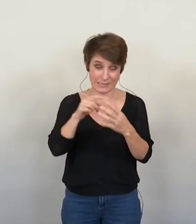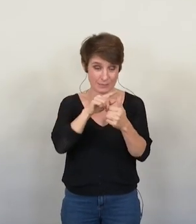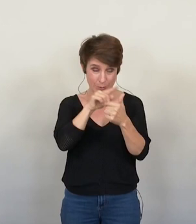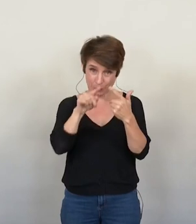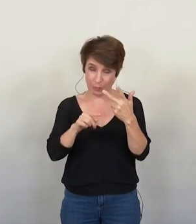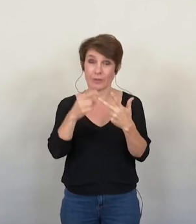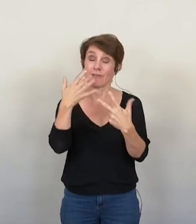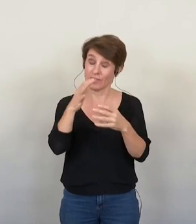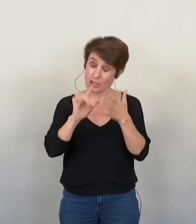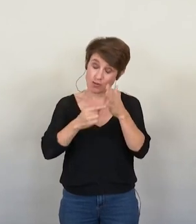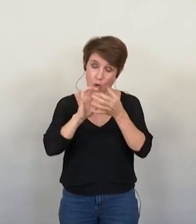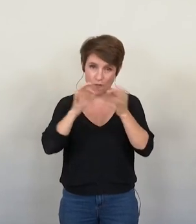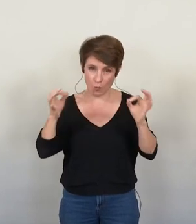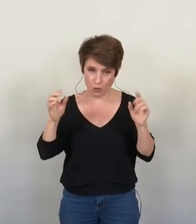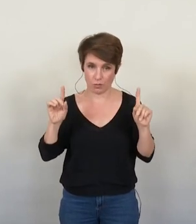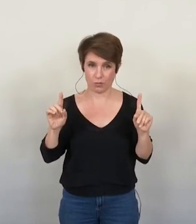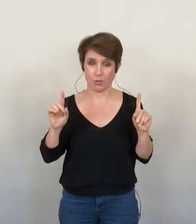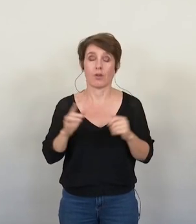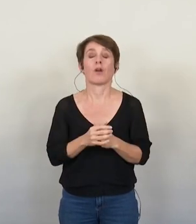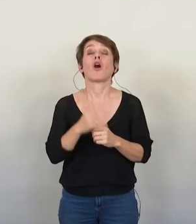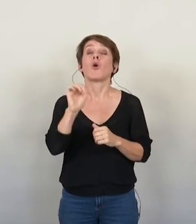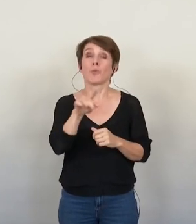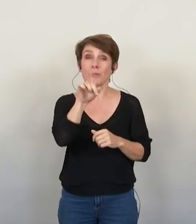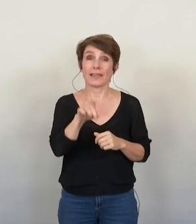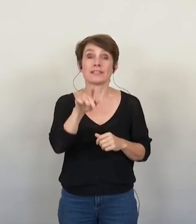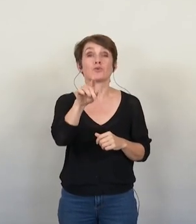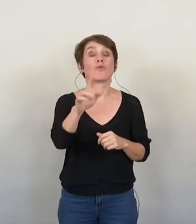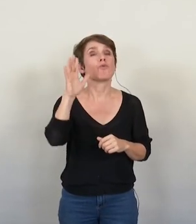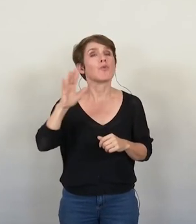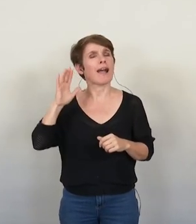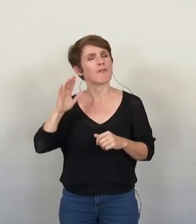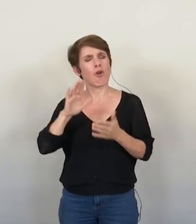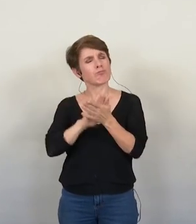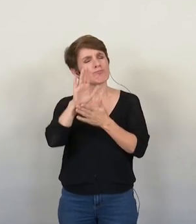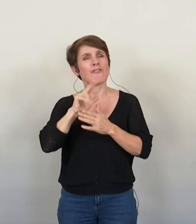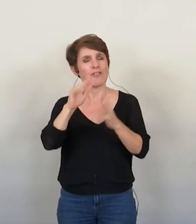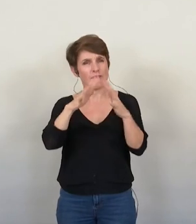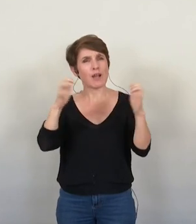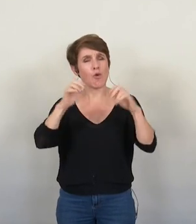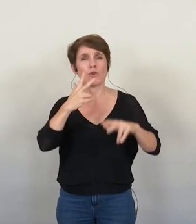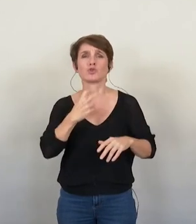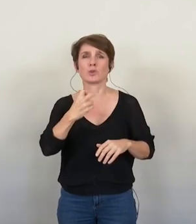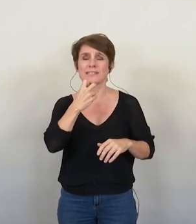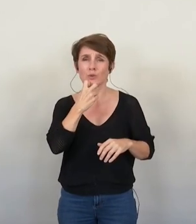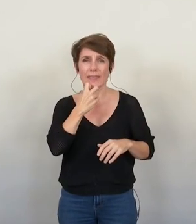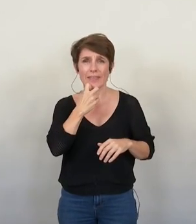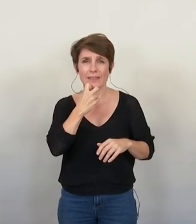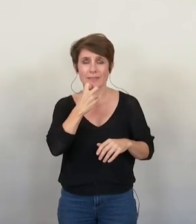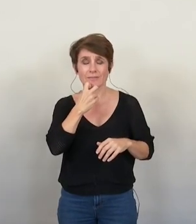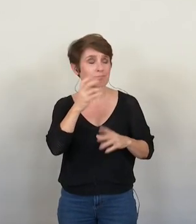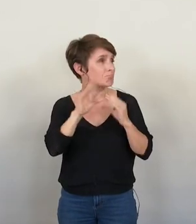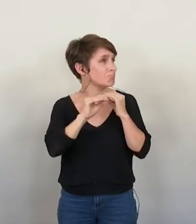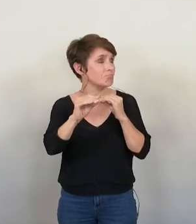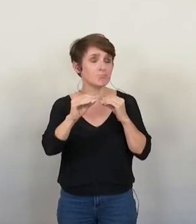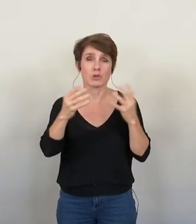reformule la première question vous vous étiez engagé à faire une convention citoyenne sur le logement qu'en est-il deuxème question non mais je pose les trois du